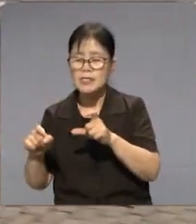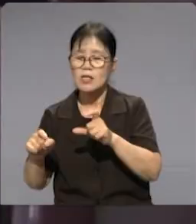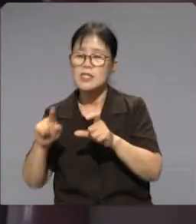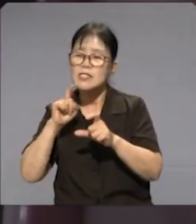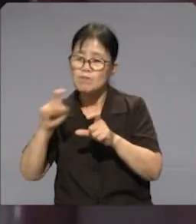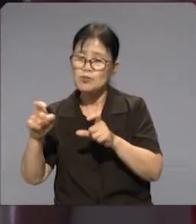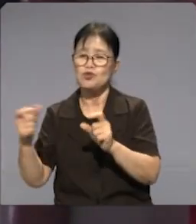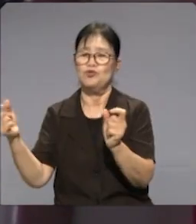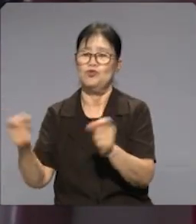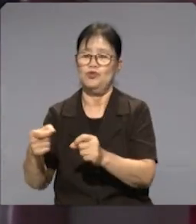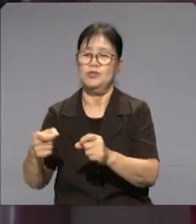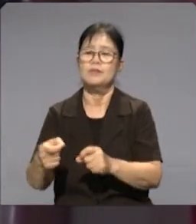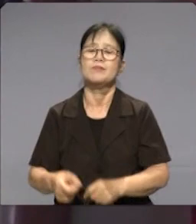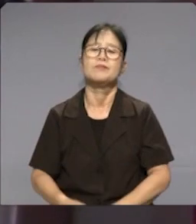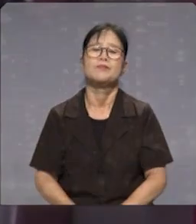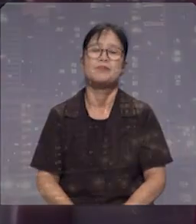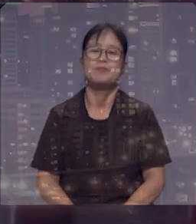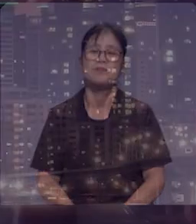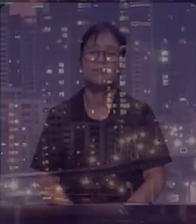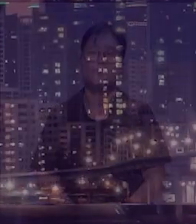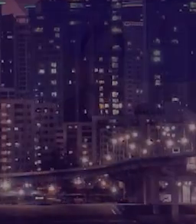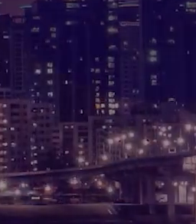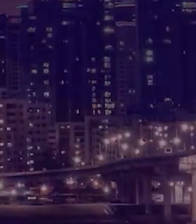10분으로 줄어듭니다